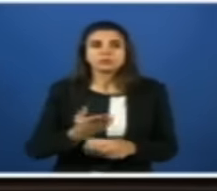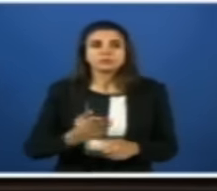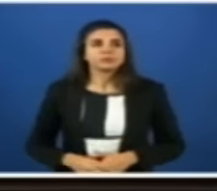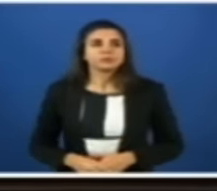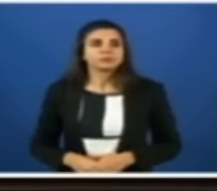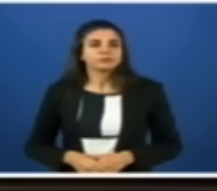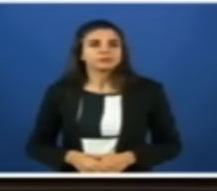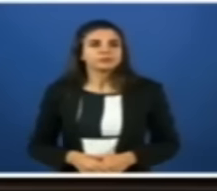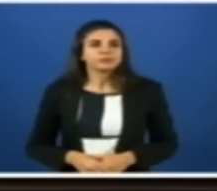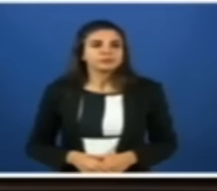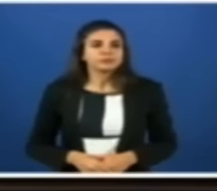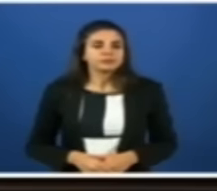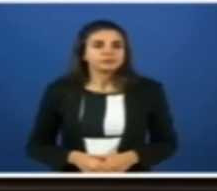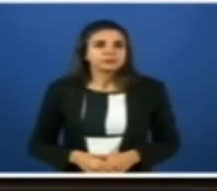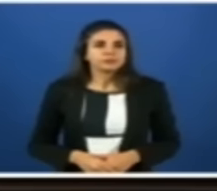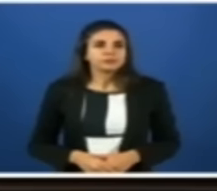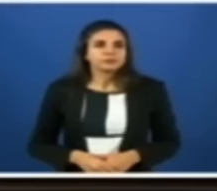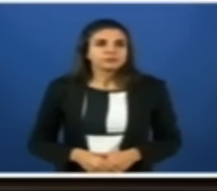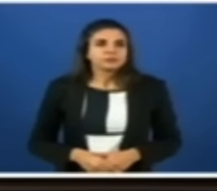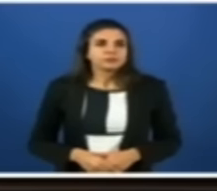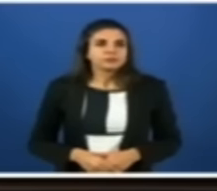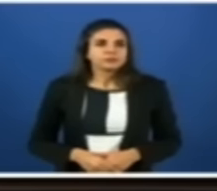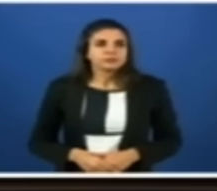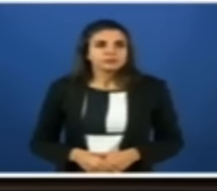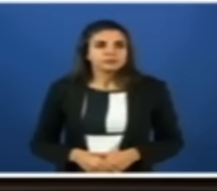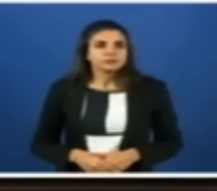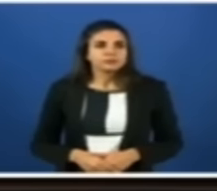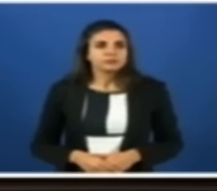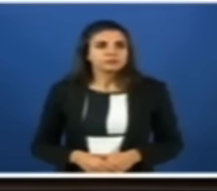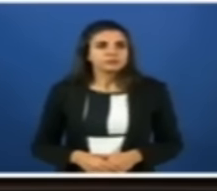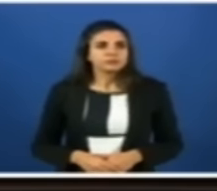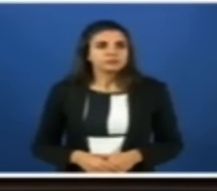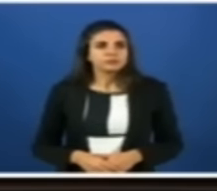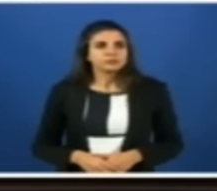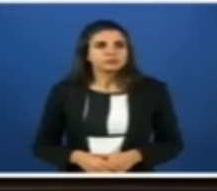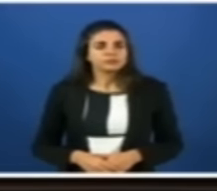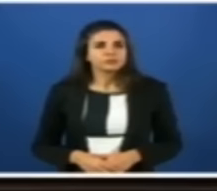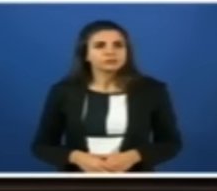İdam! İdam! İdam. Evet. Teslemeyin köpekleri!